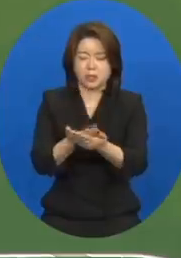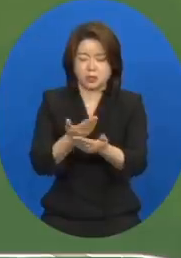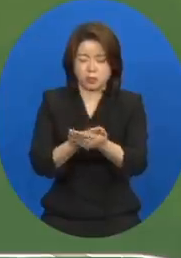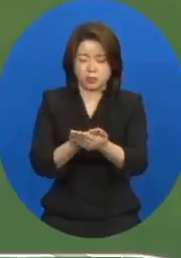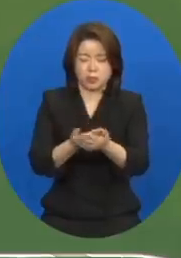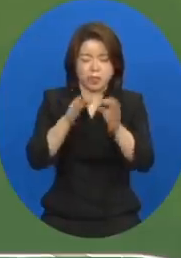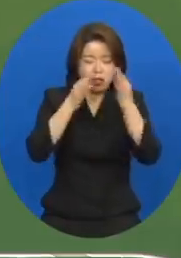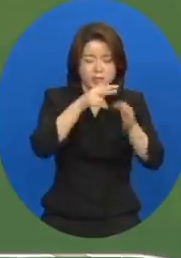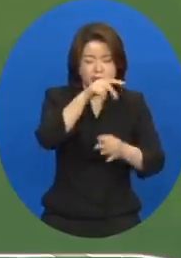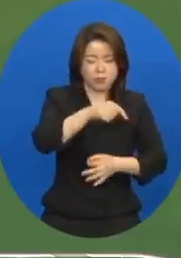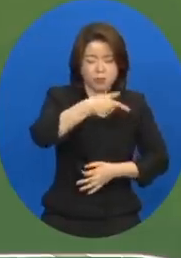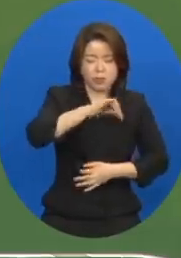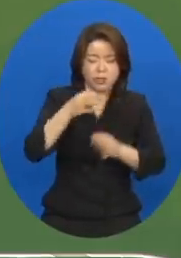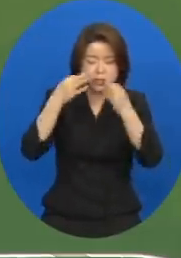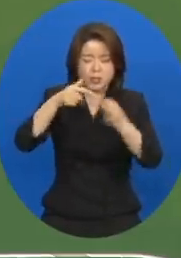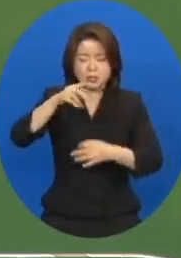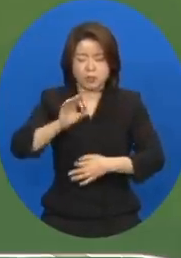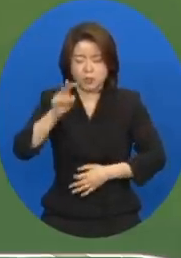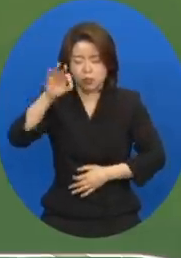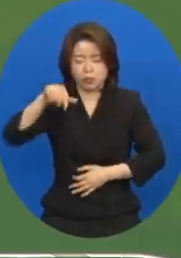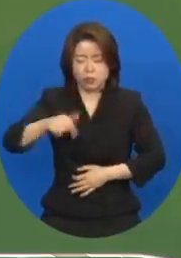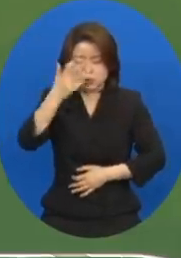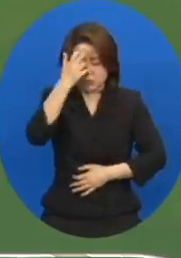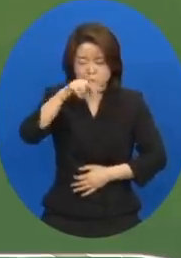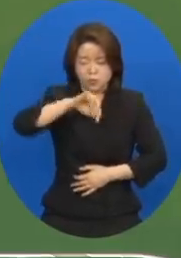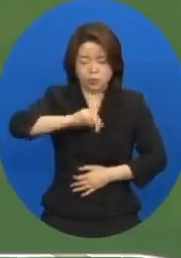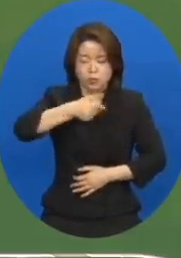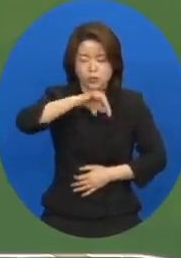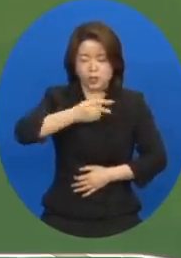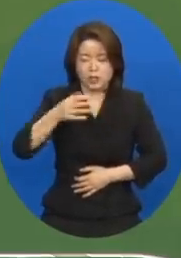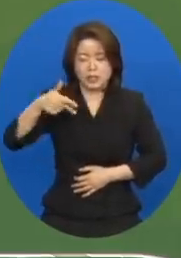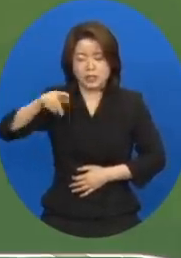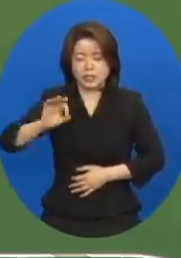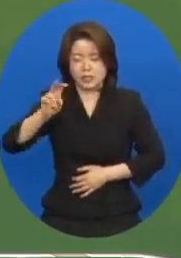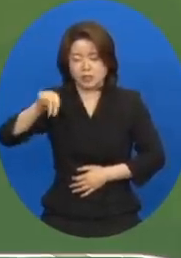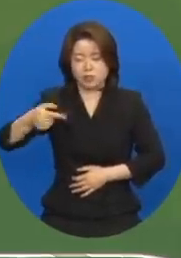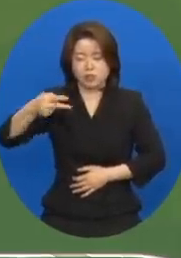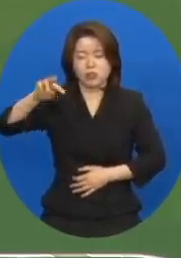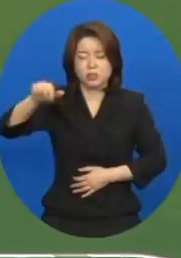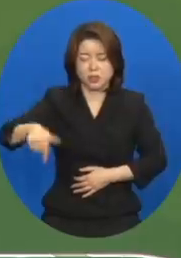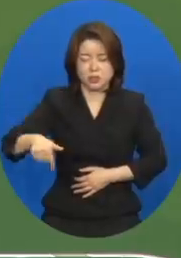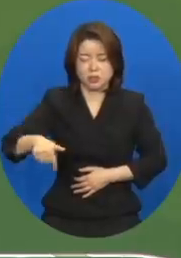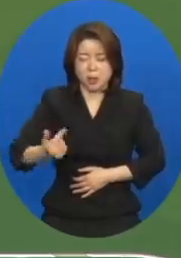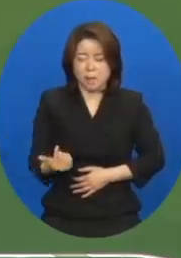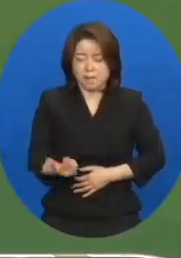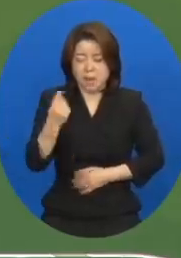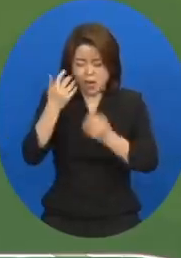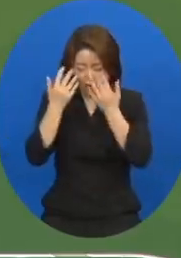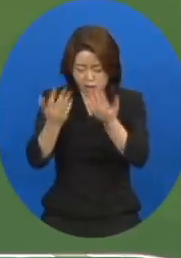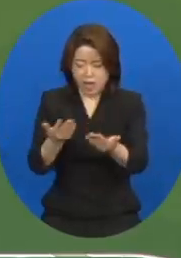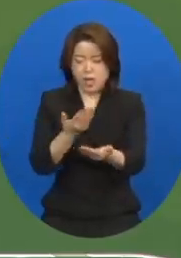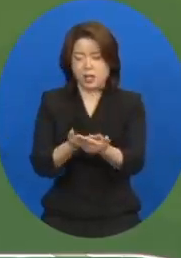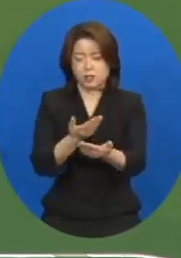김국기 목사님, 김정우 목사님, 최충일 선교사님, 장문석 집사님 속히 석방되게